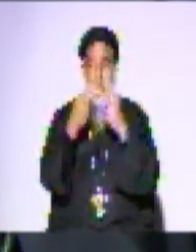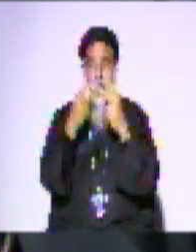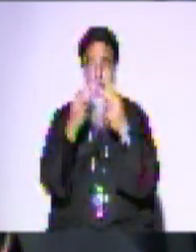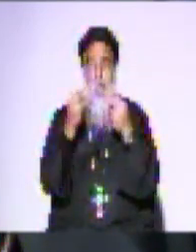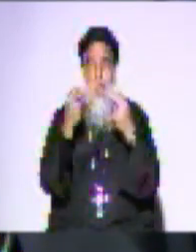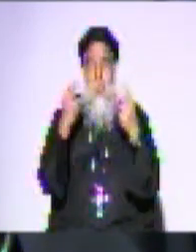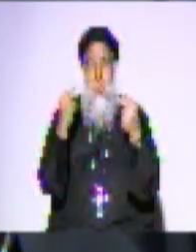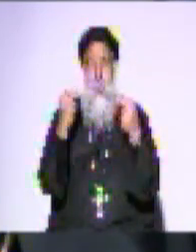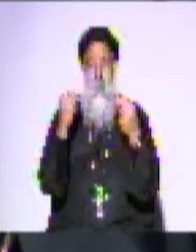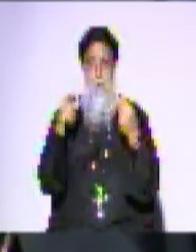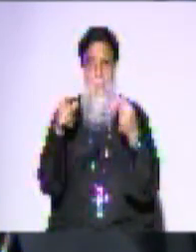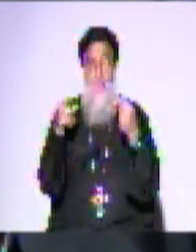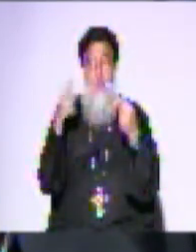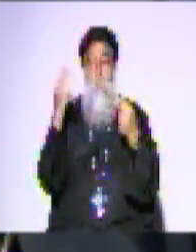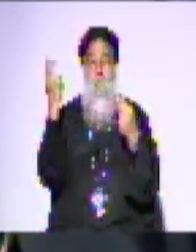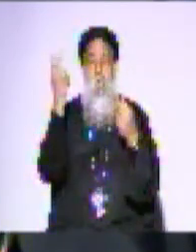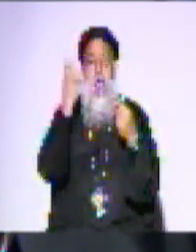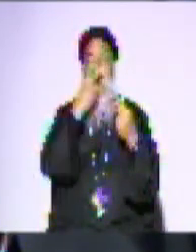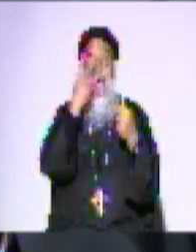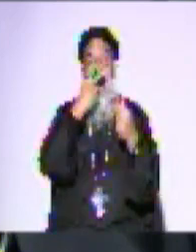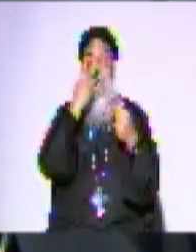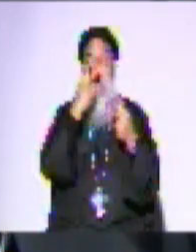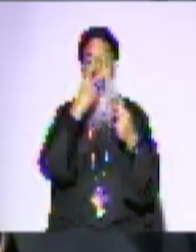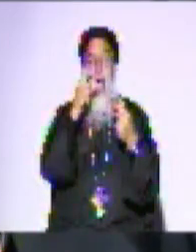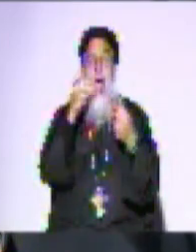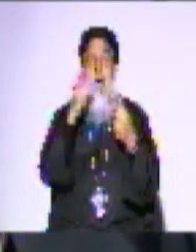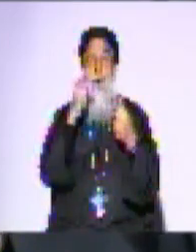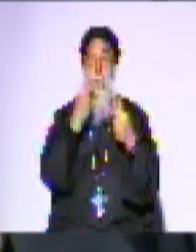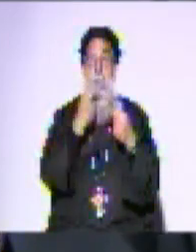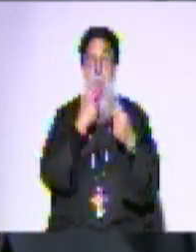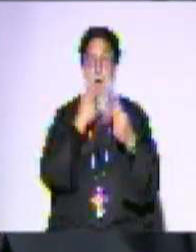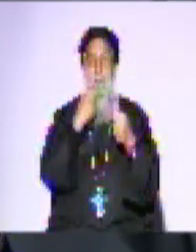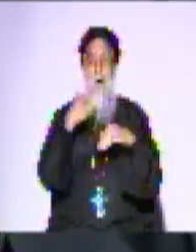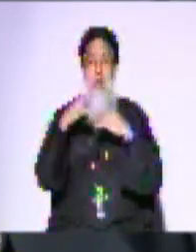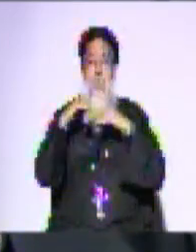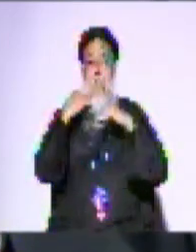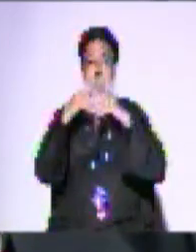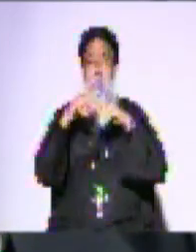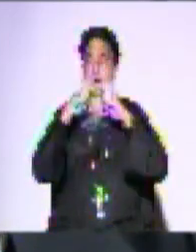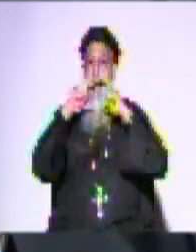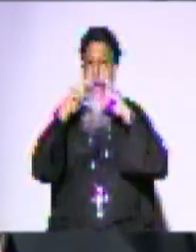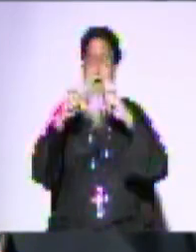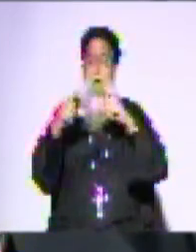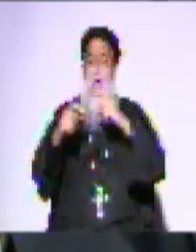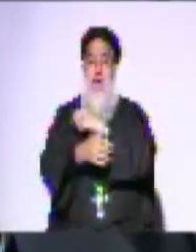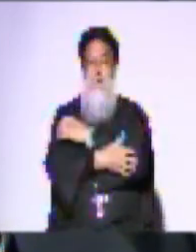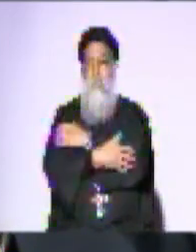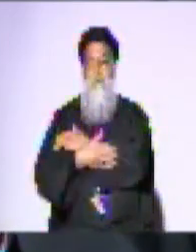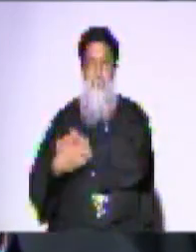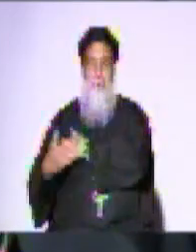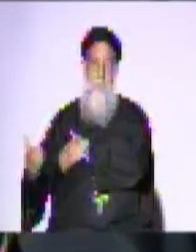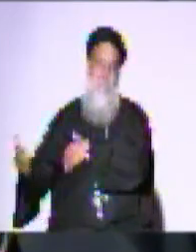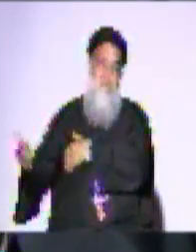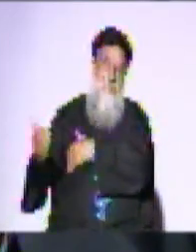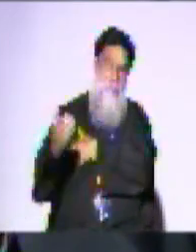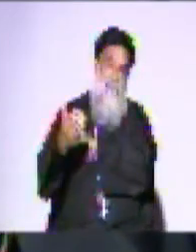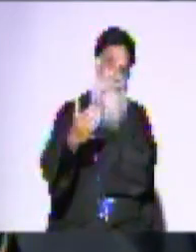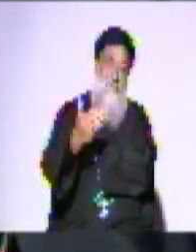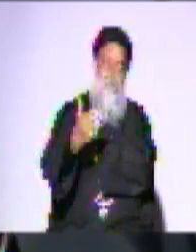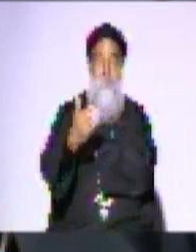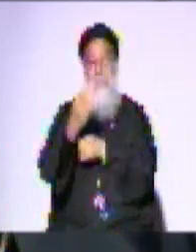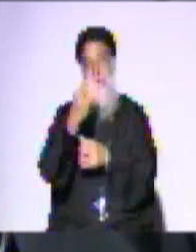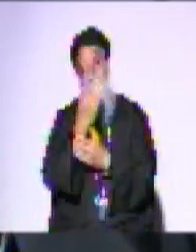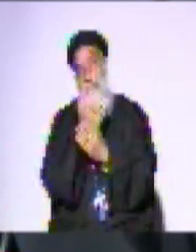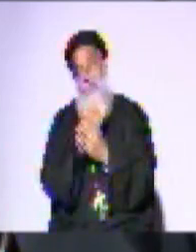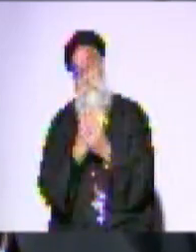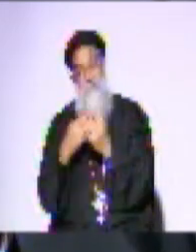كان بارتيماوس الاعمى ابن تيماوس جالسا على الطريق يستعطي المعجزه بتاعت الاعمى